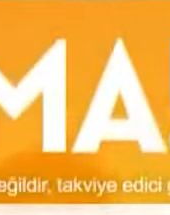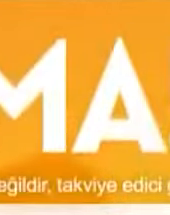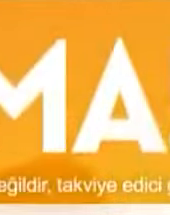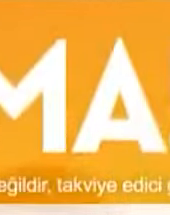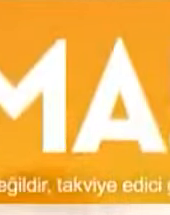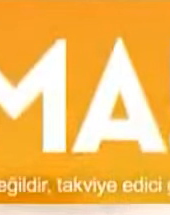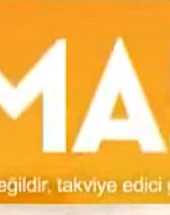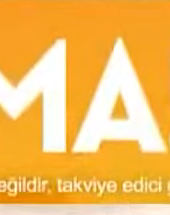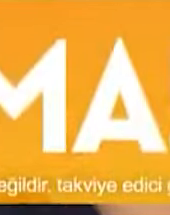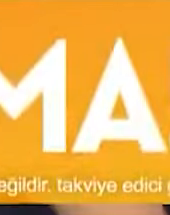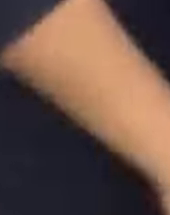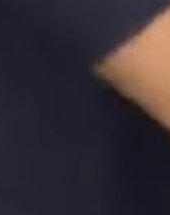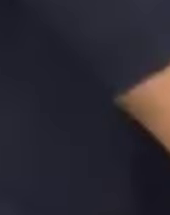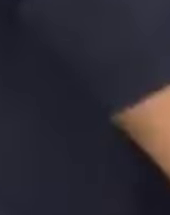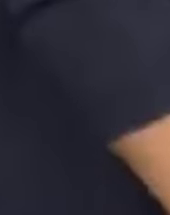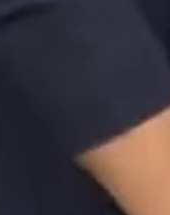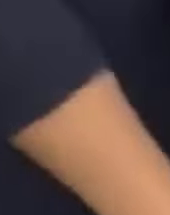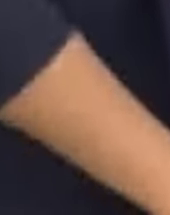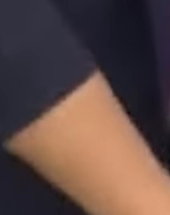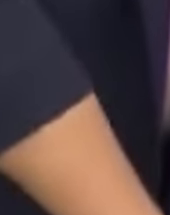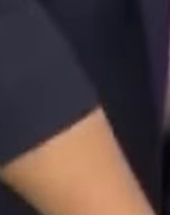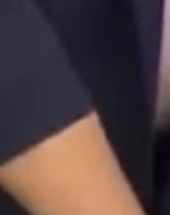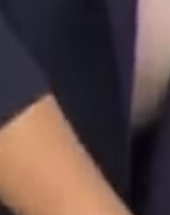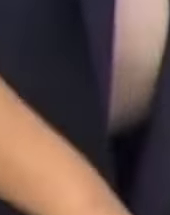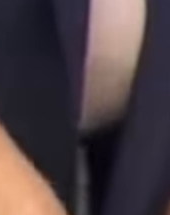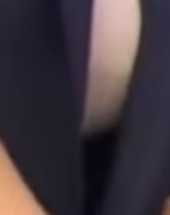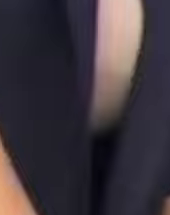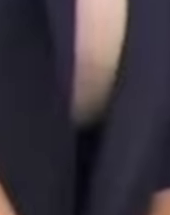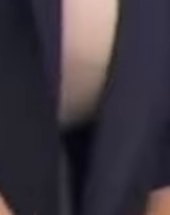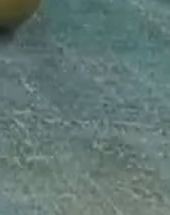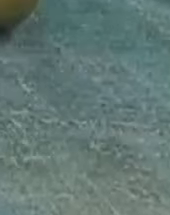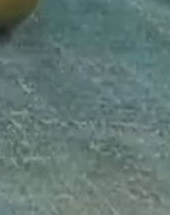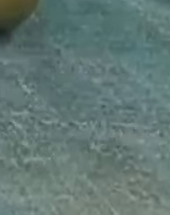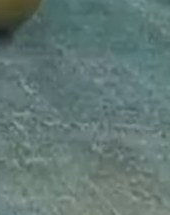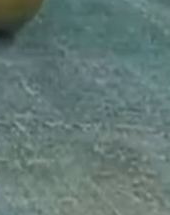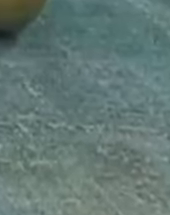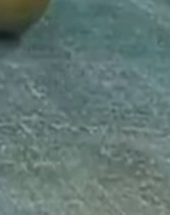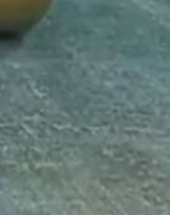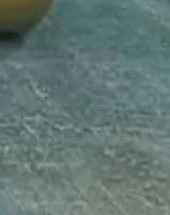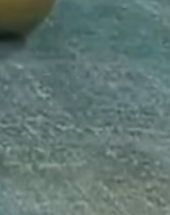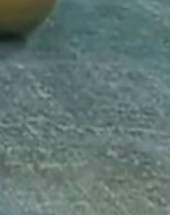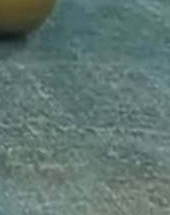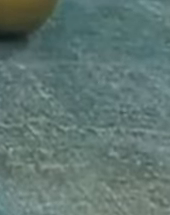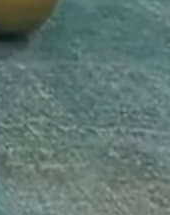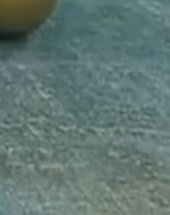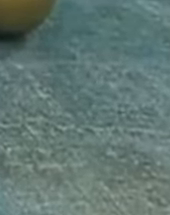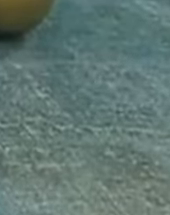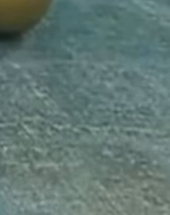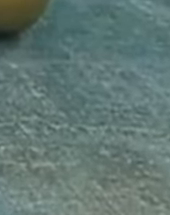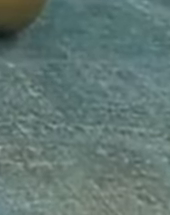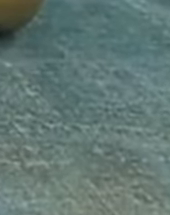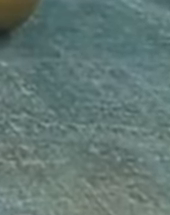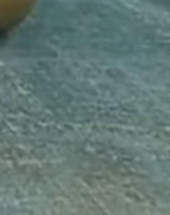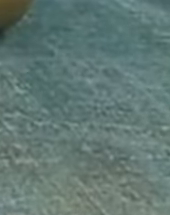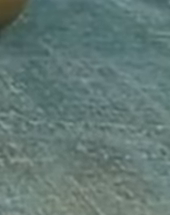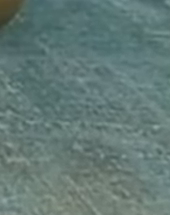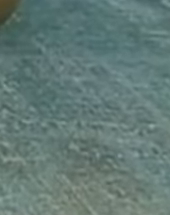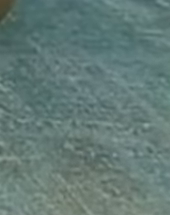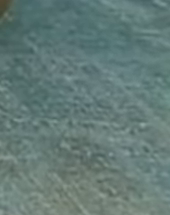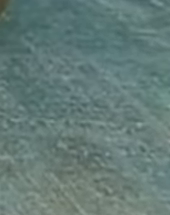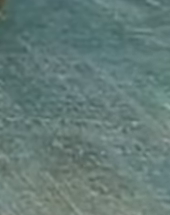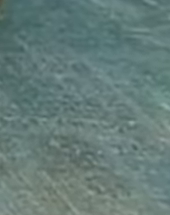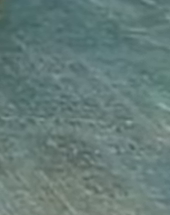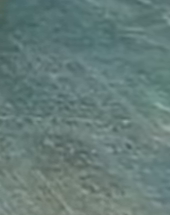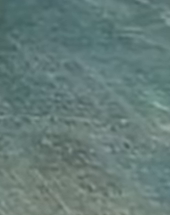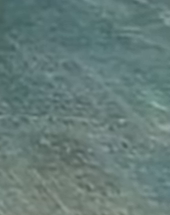için. Herhalde 3 tane çocukları var Ezgi. Evet. 3 tane birbirinden tatlı çocukları var. Ama galiba bu kıza yardım mı etmiyorsun? Ne yapıyor